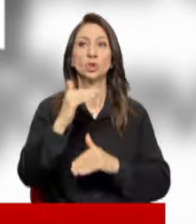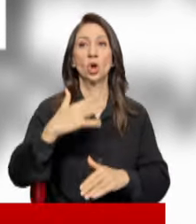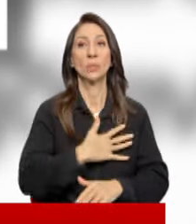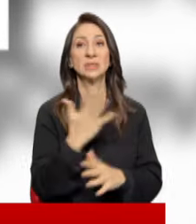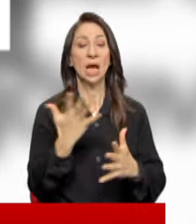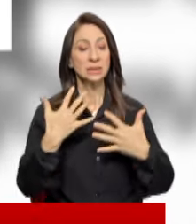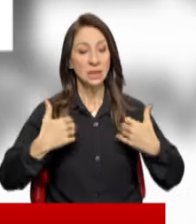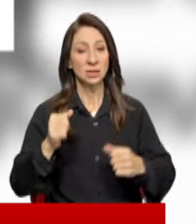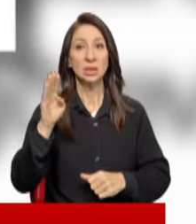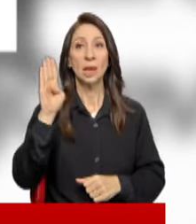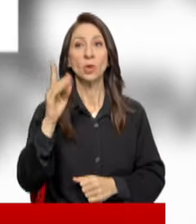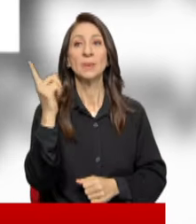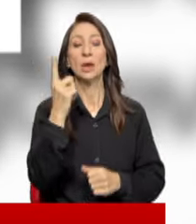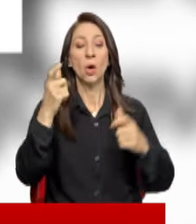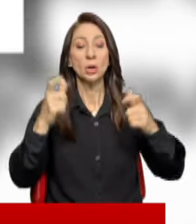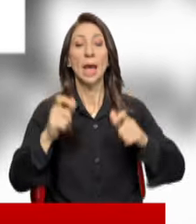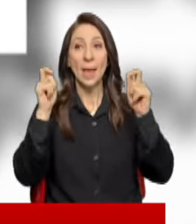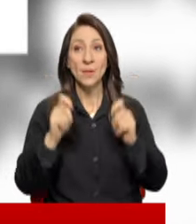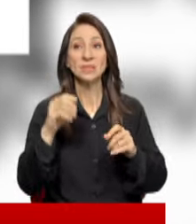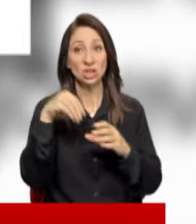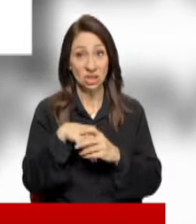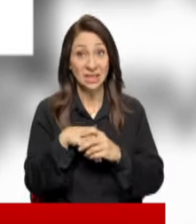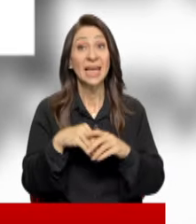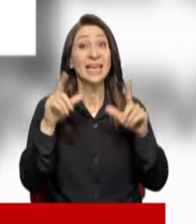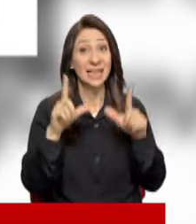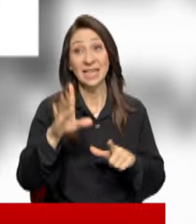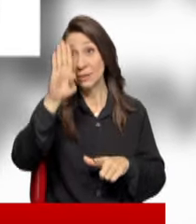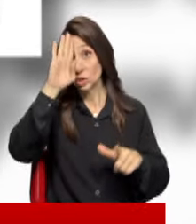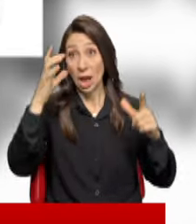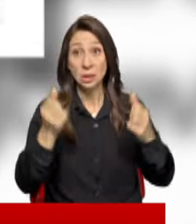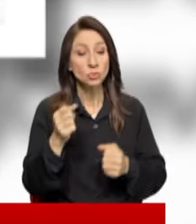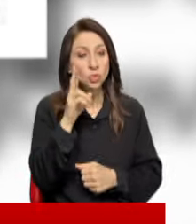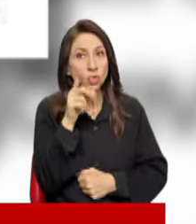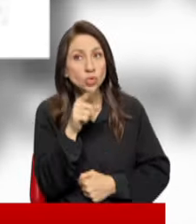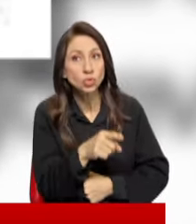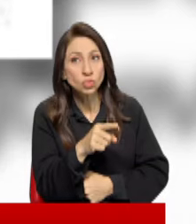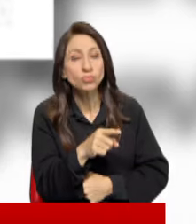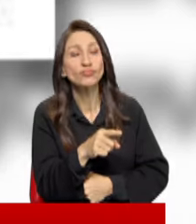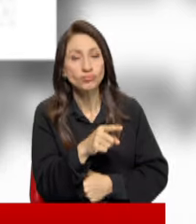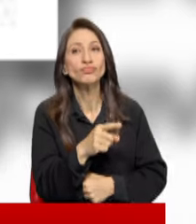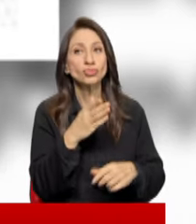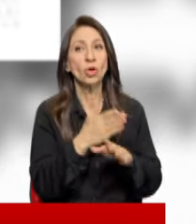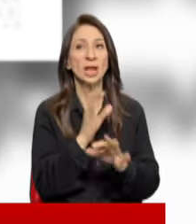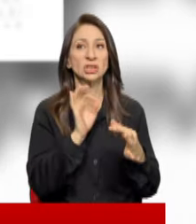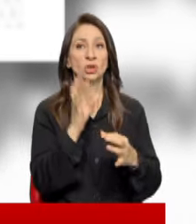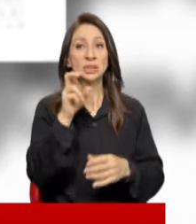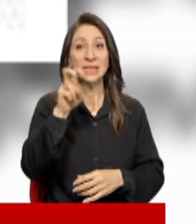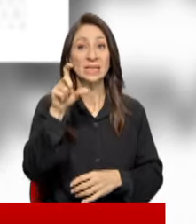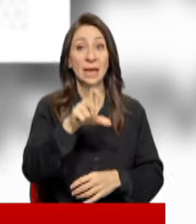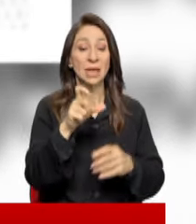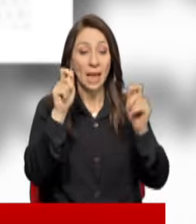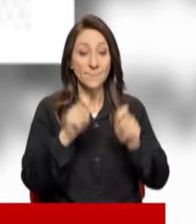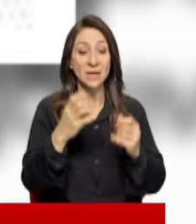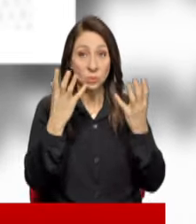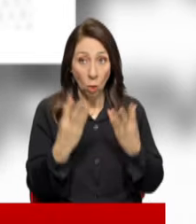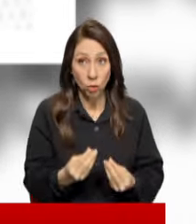kongremizin daha sağlıklı ve demokratik bir ortamda yapılabilmesi, gerekse İstanbul'da aldığımız sonuçla doğrudan ilişkili olarak 8